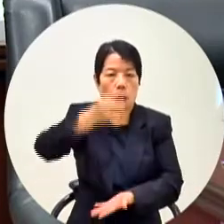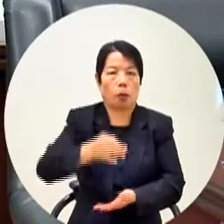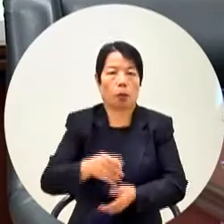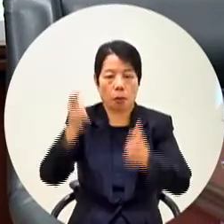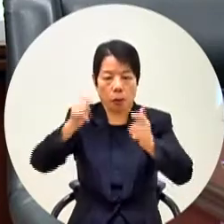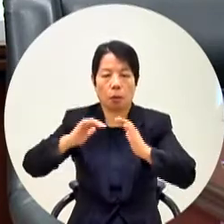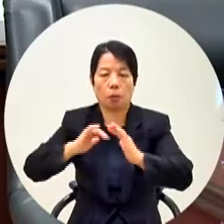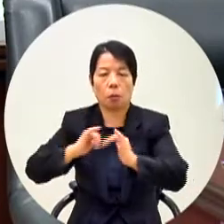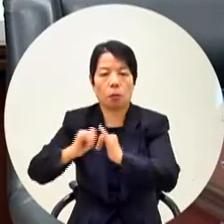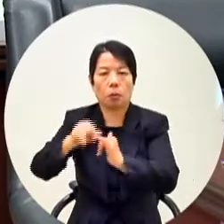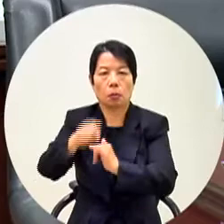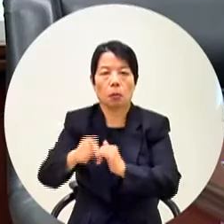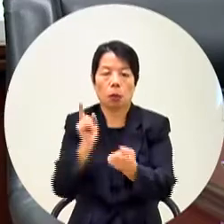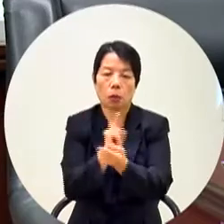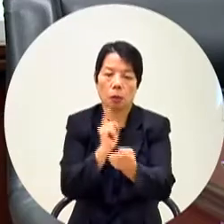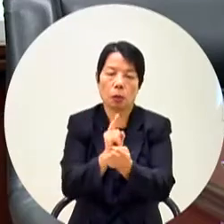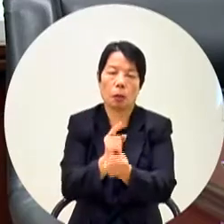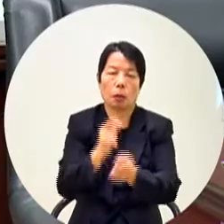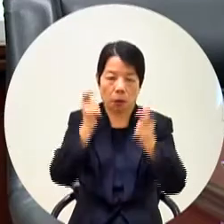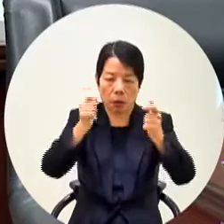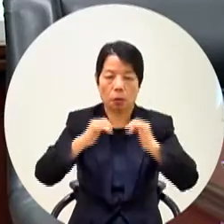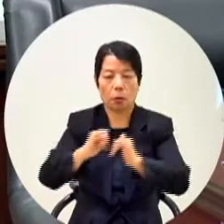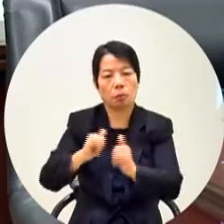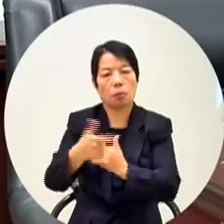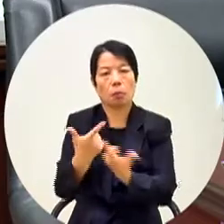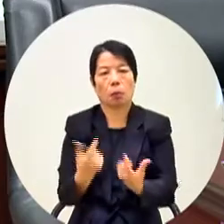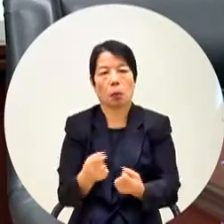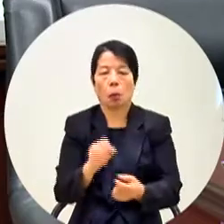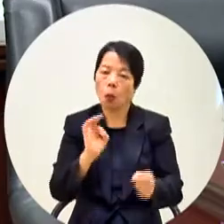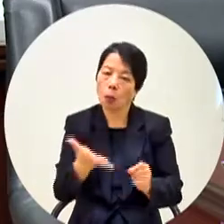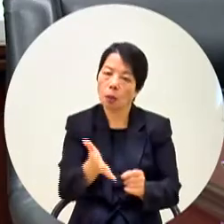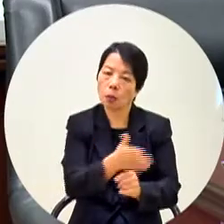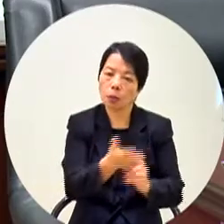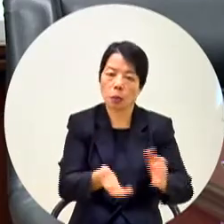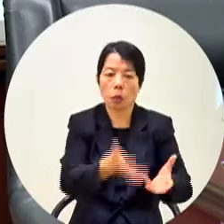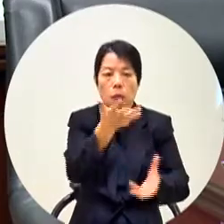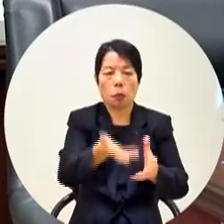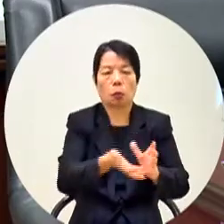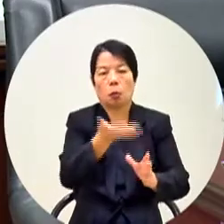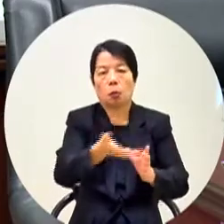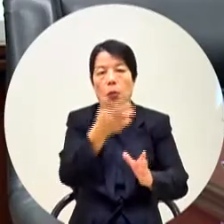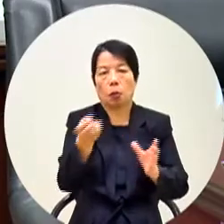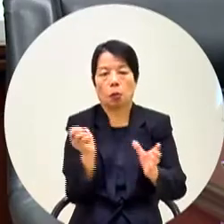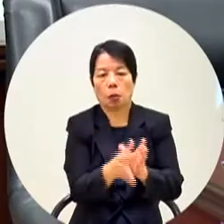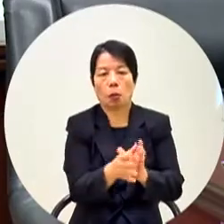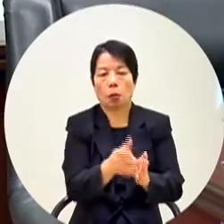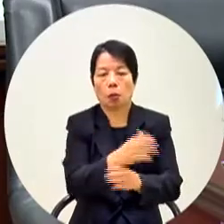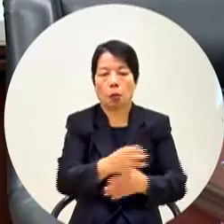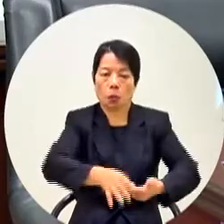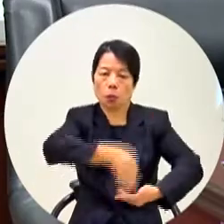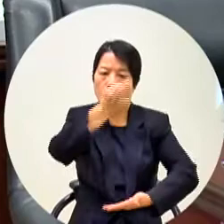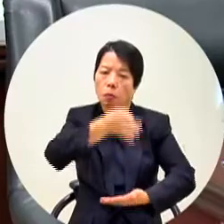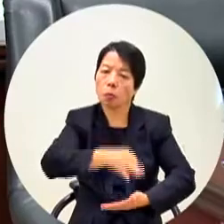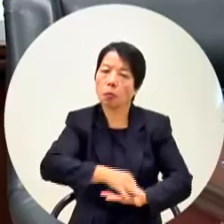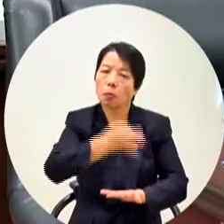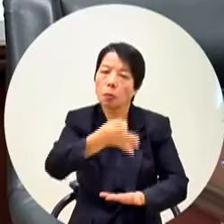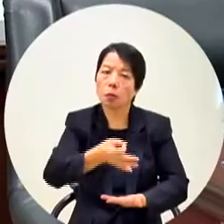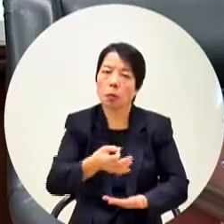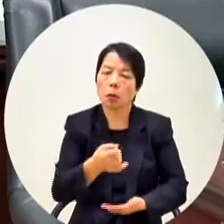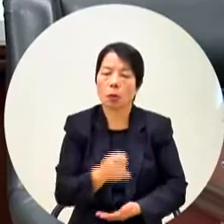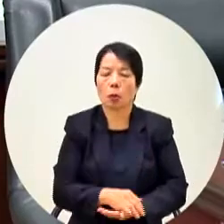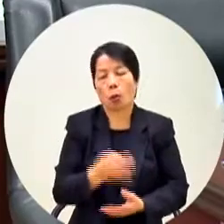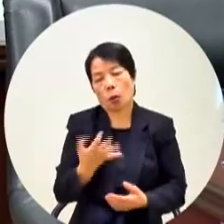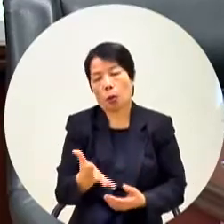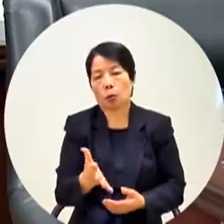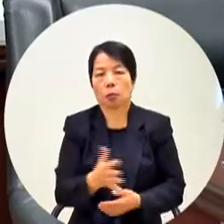咱高雄市的焚化炉，是安怎阮遐的炉啊特别收费特别较贵，入场特别较贵，